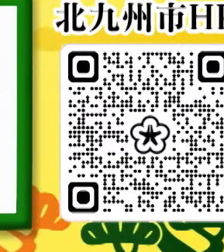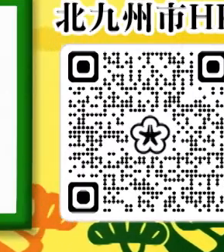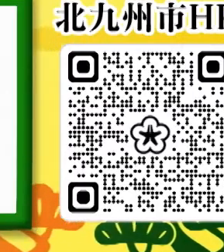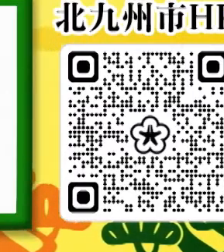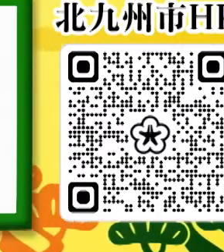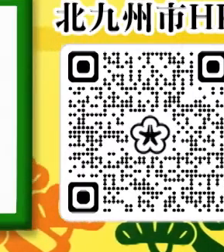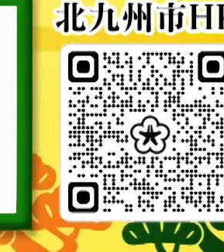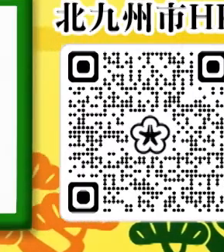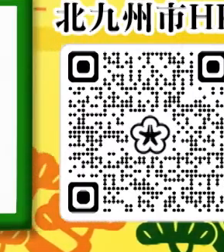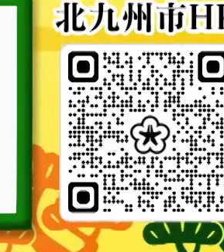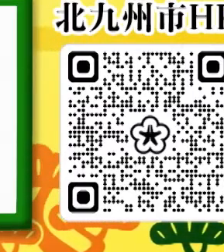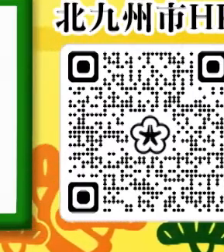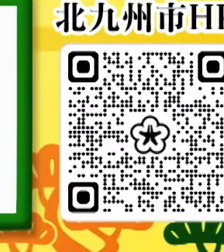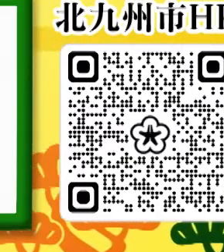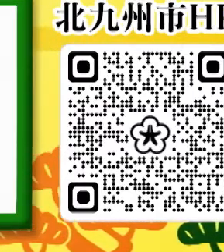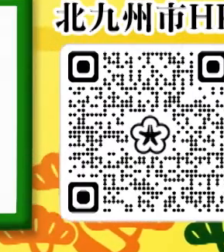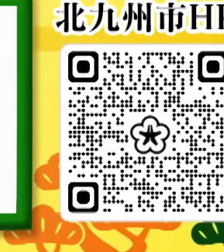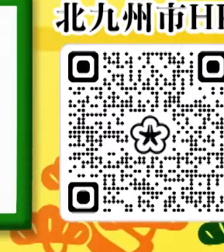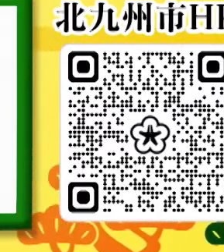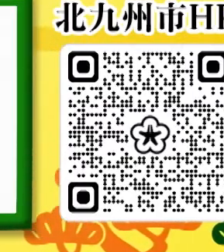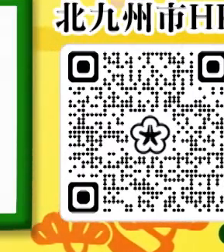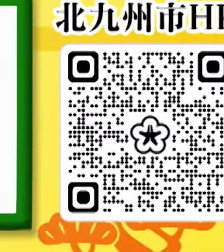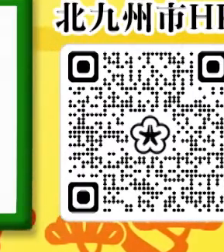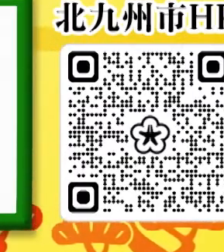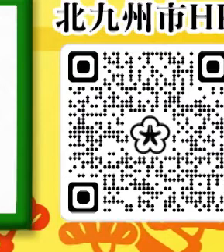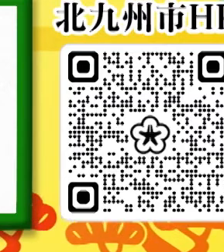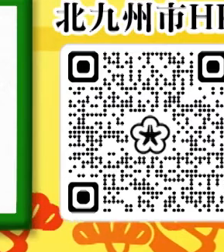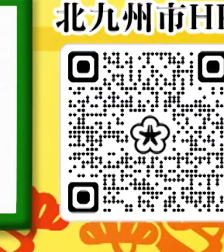られる北九州市の子ども電子図書館。